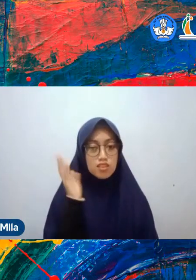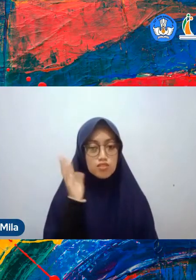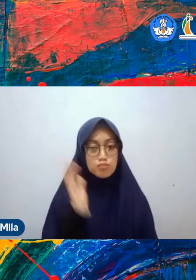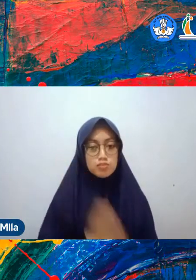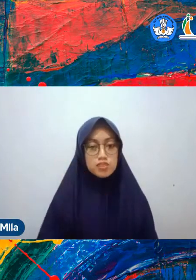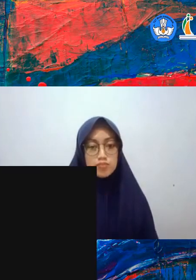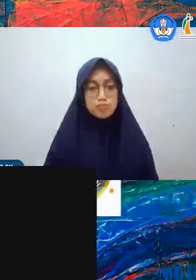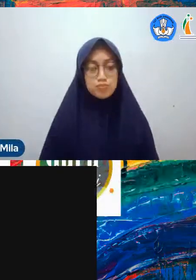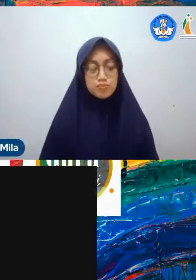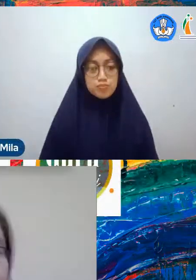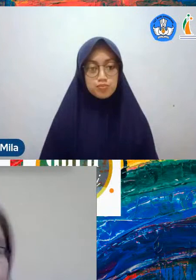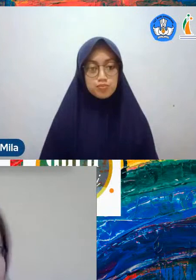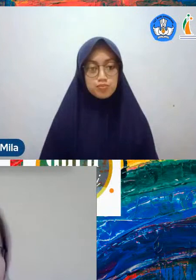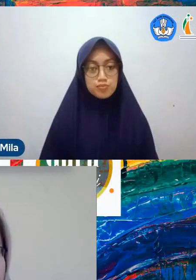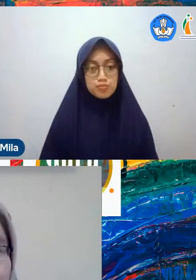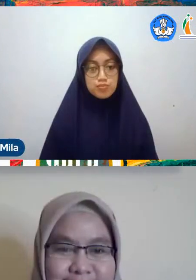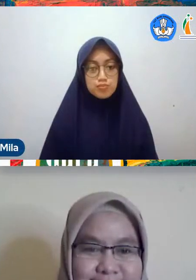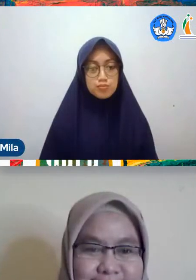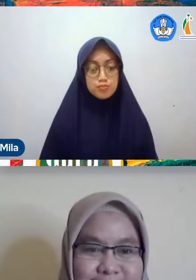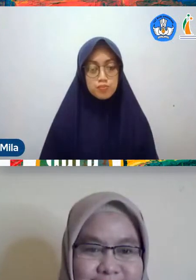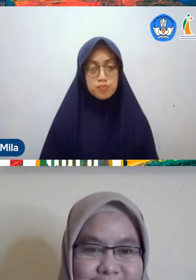Iya.